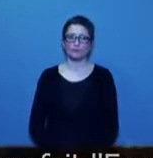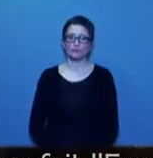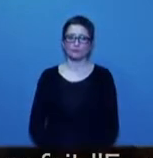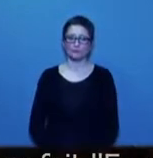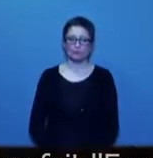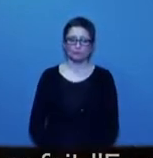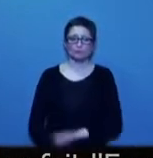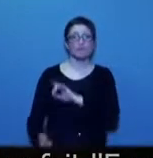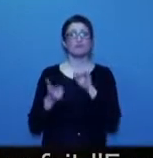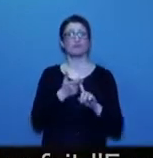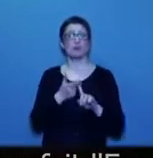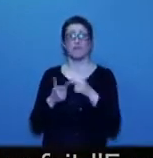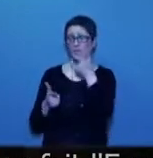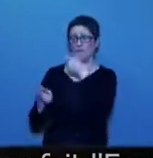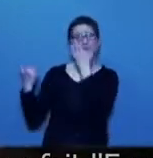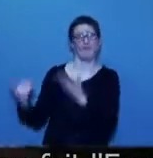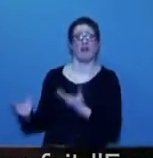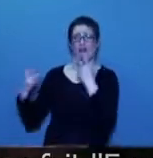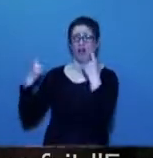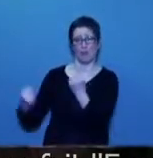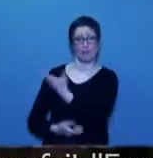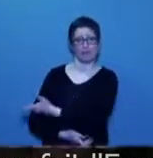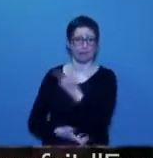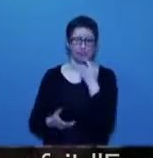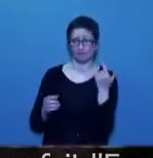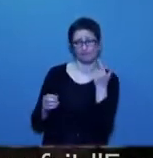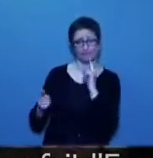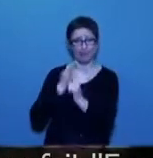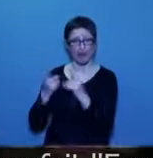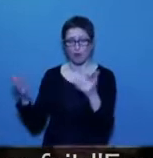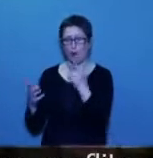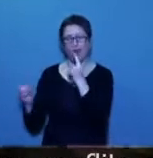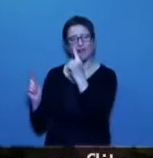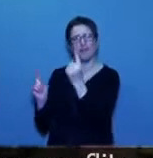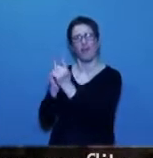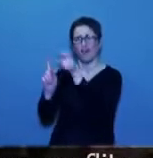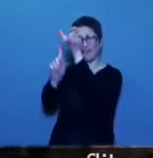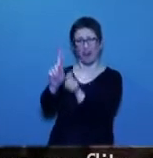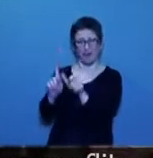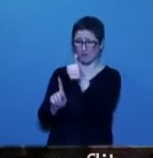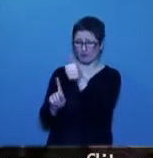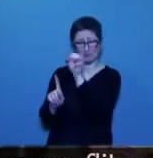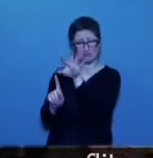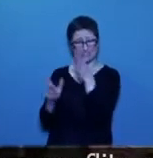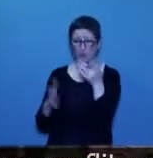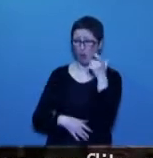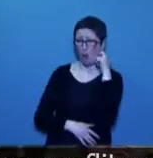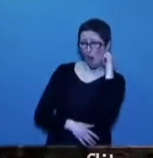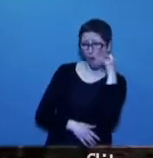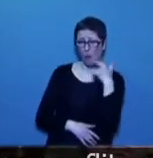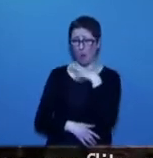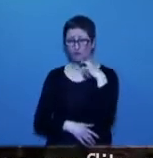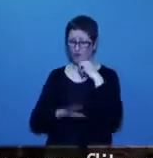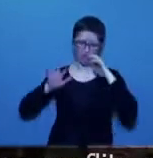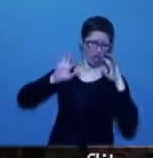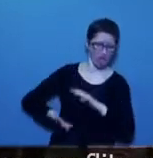La deuxième erreur, c'est qu'elle ait été discutée avec cet antisémite homophobe qui a déposé en Russie